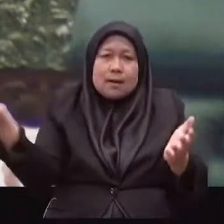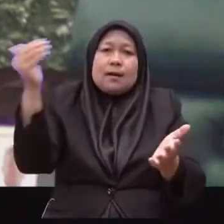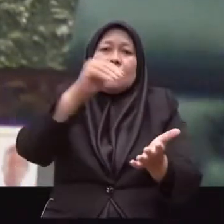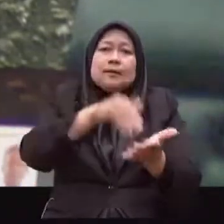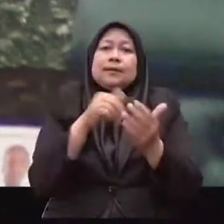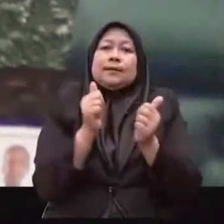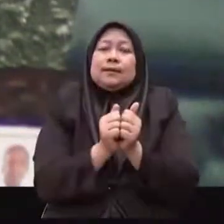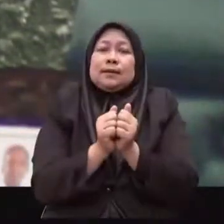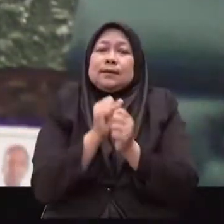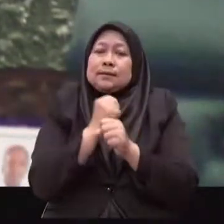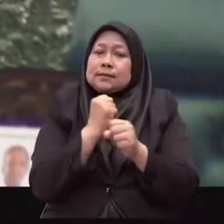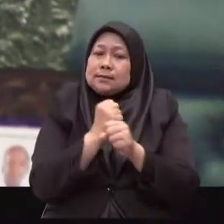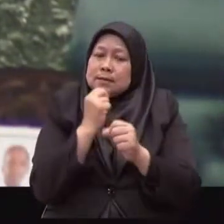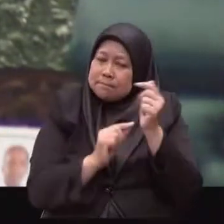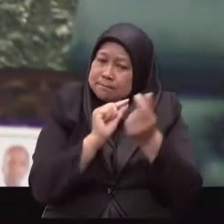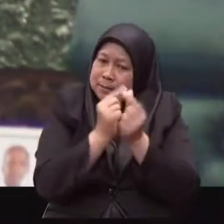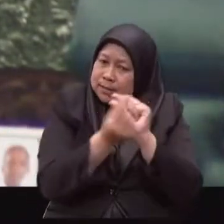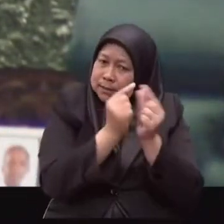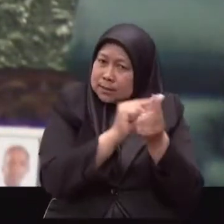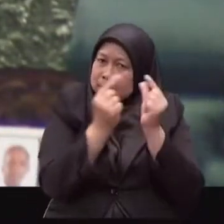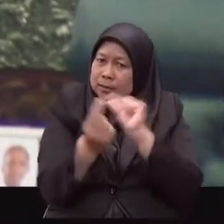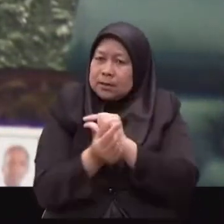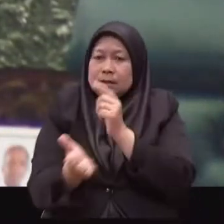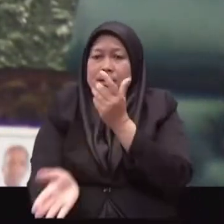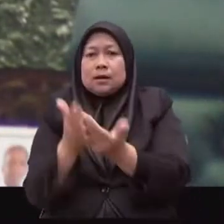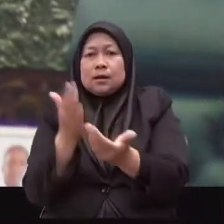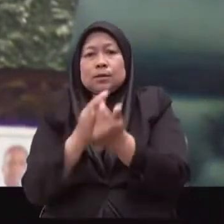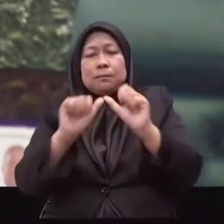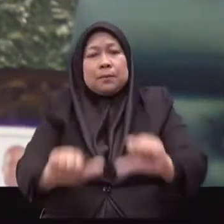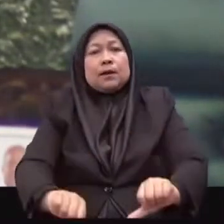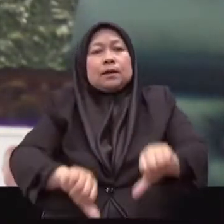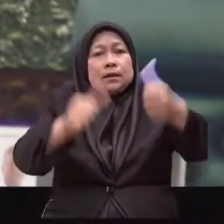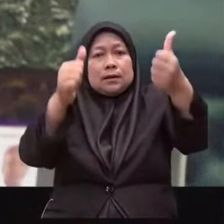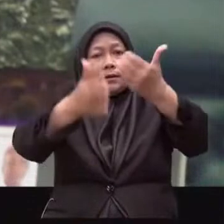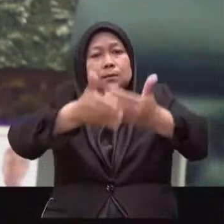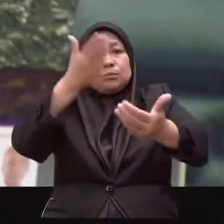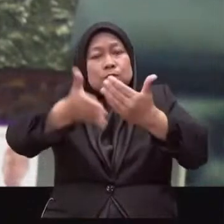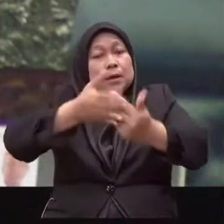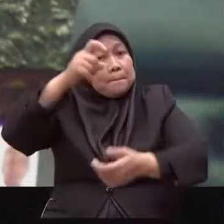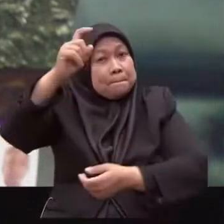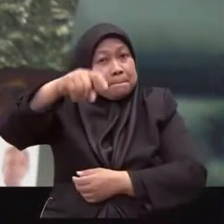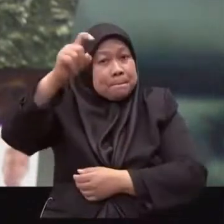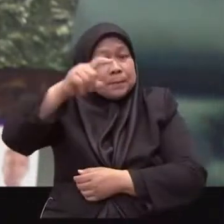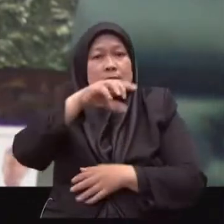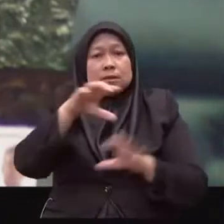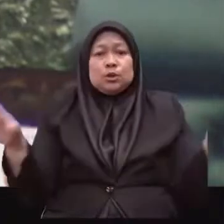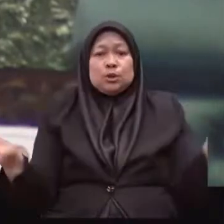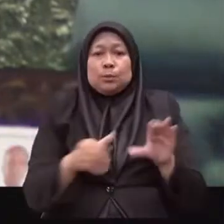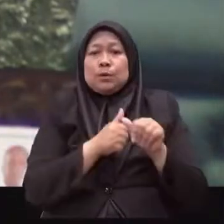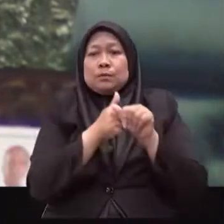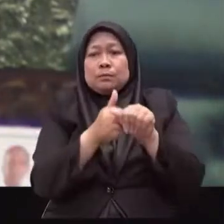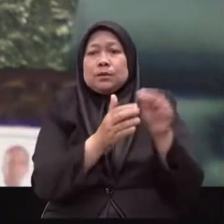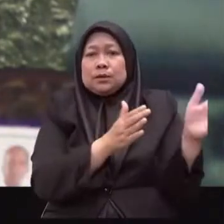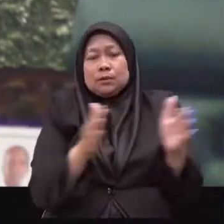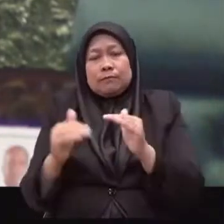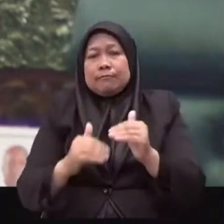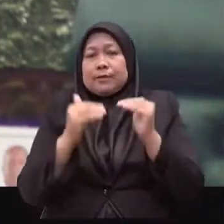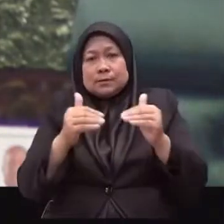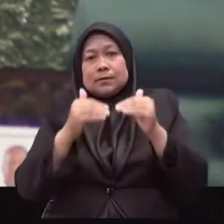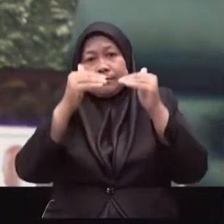healthy dalam tempat lain dalam industri kita Negeri Pulau Pinang melalui